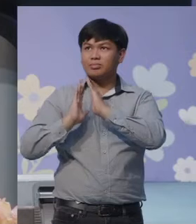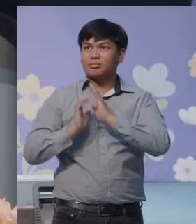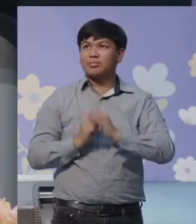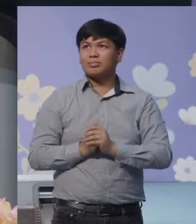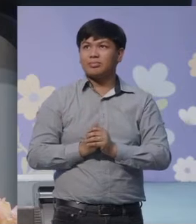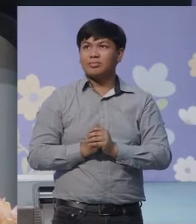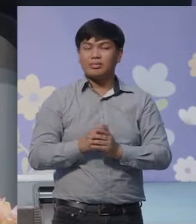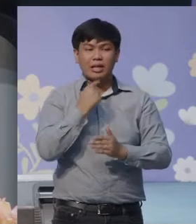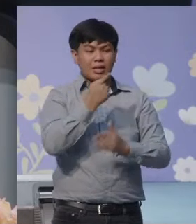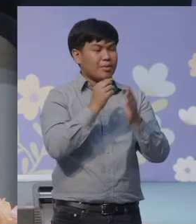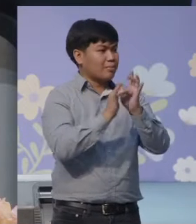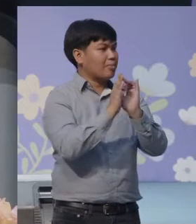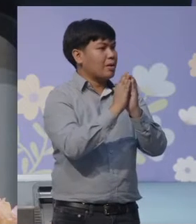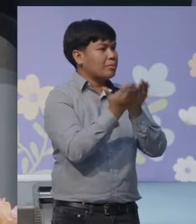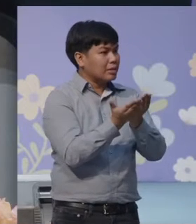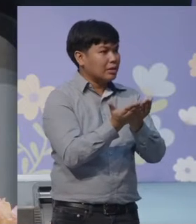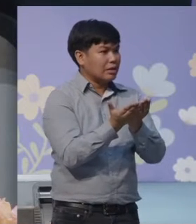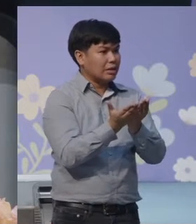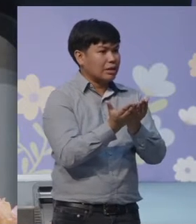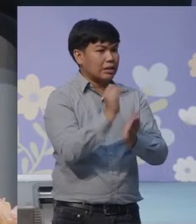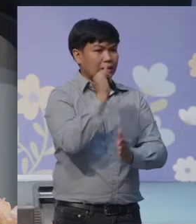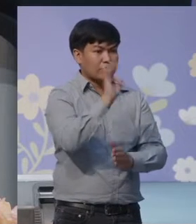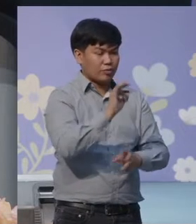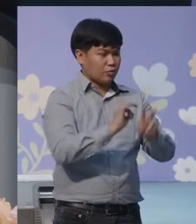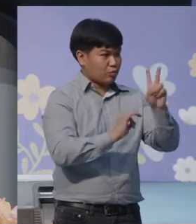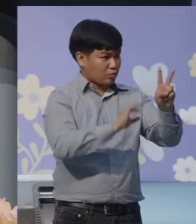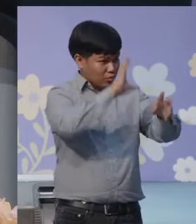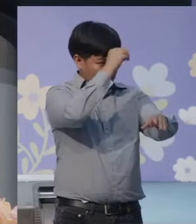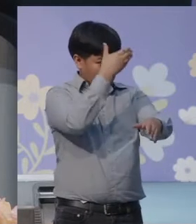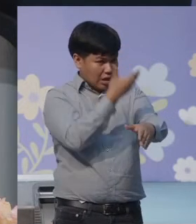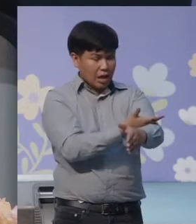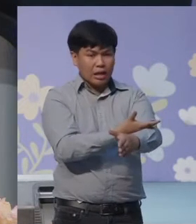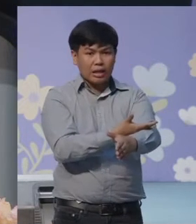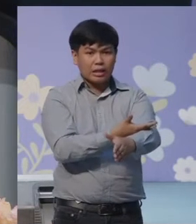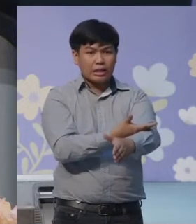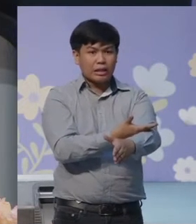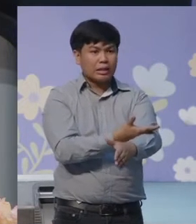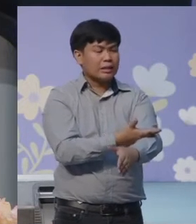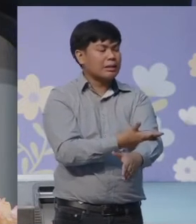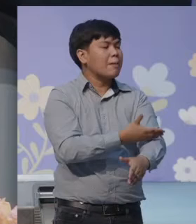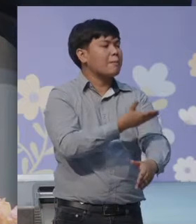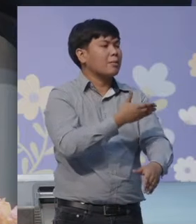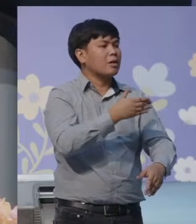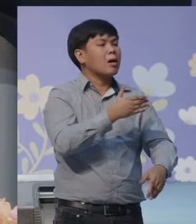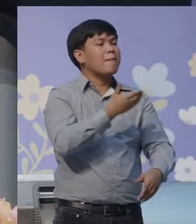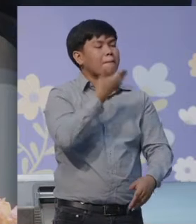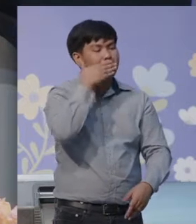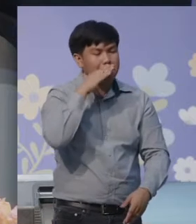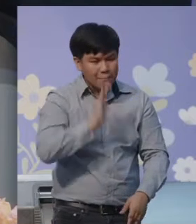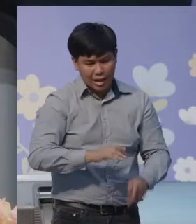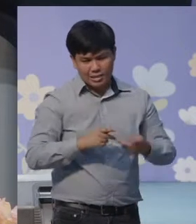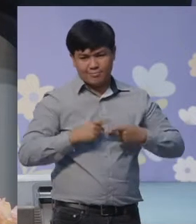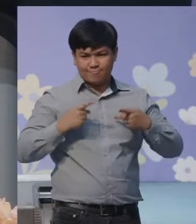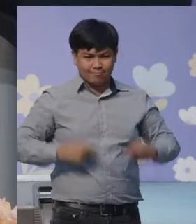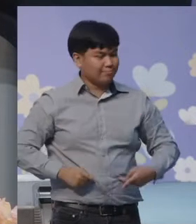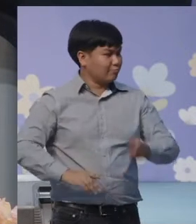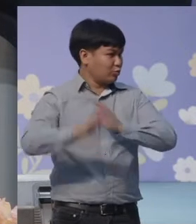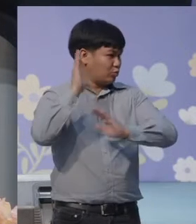Ang sabi ng Biblia, itong dalawang lalaking ito, na anak ni Eli, ay napakasamang mga pari.